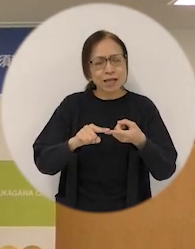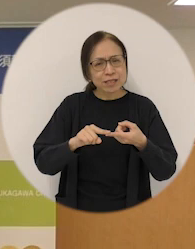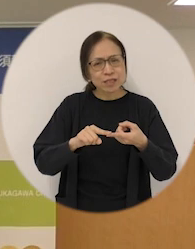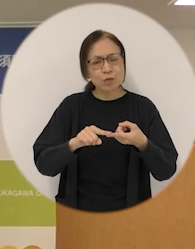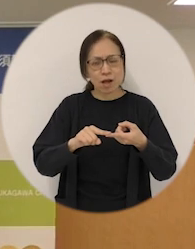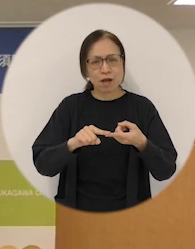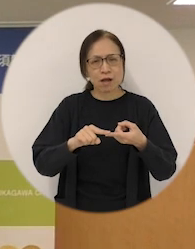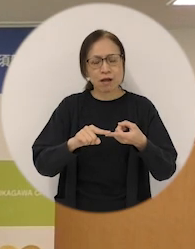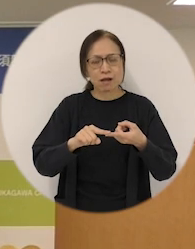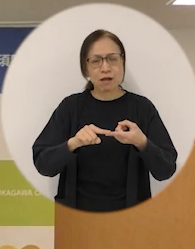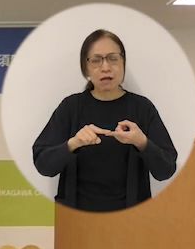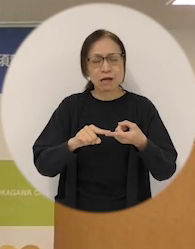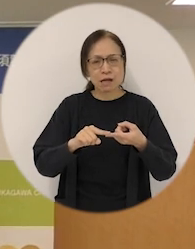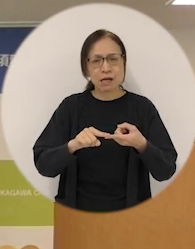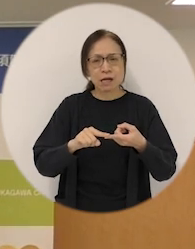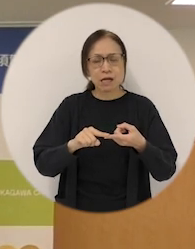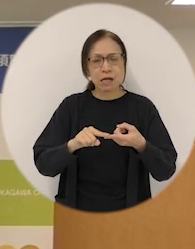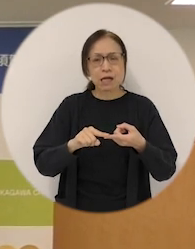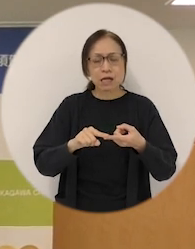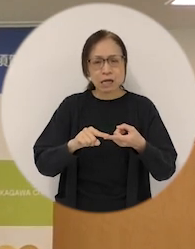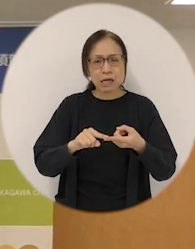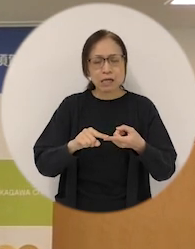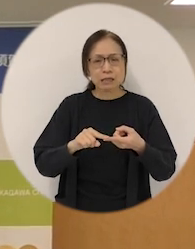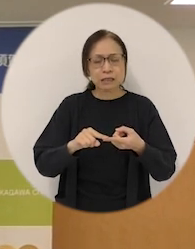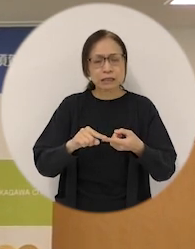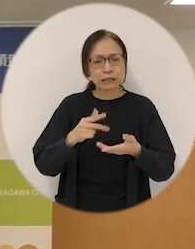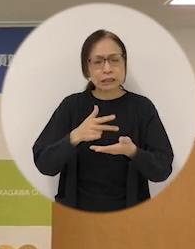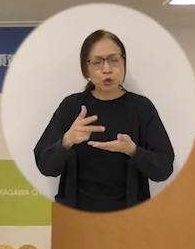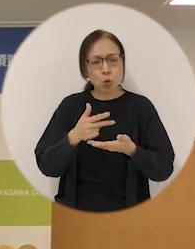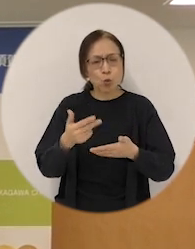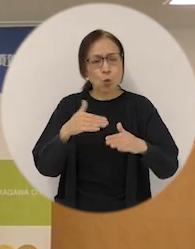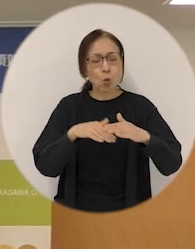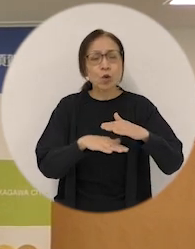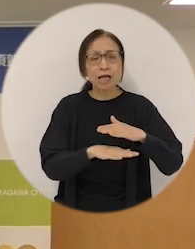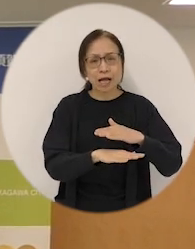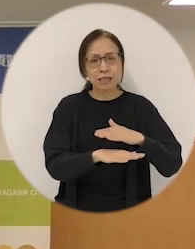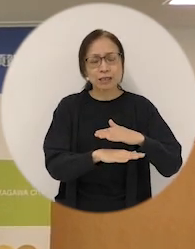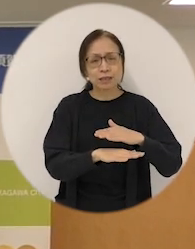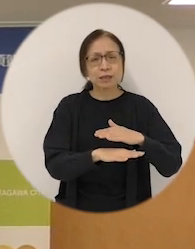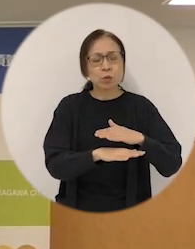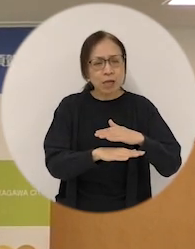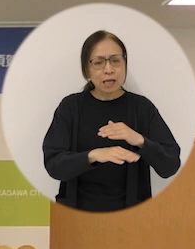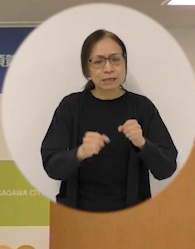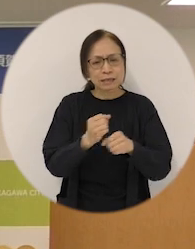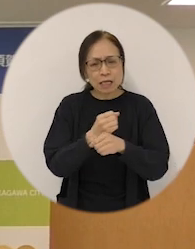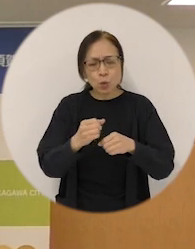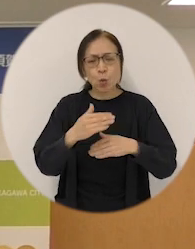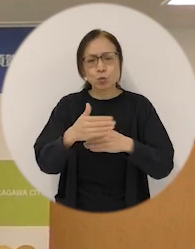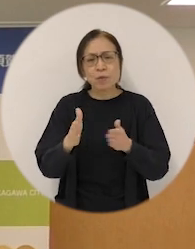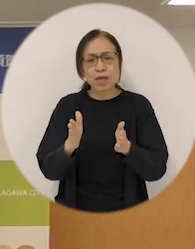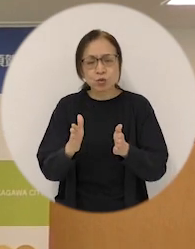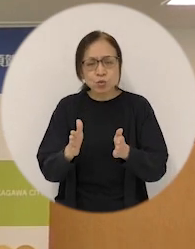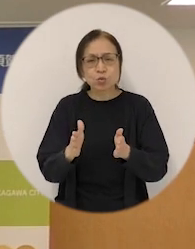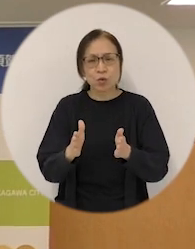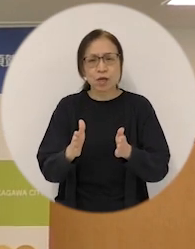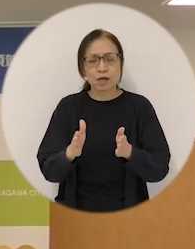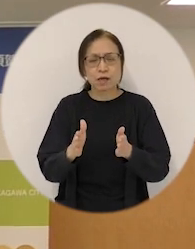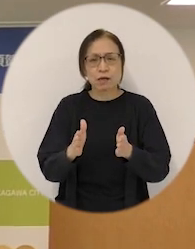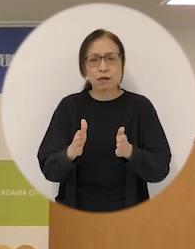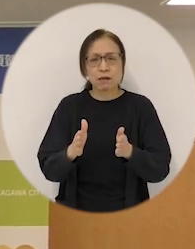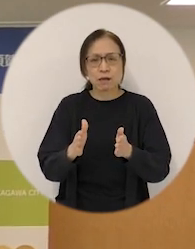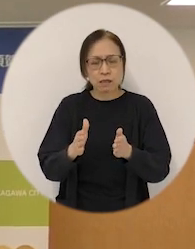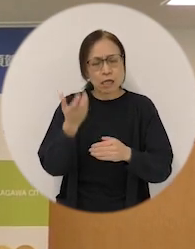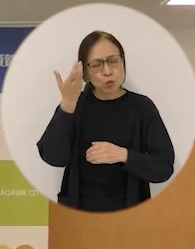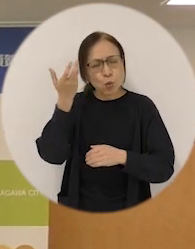この、資料の保管であるとか、どういった作業のスペースを想